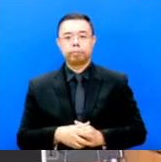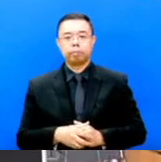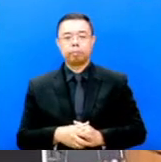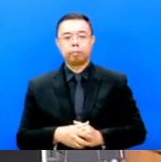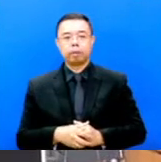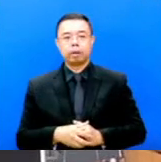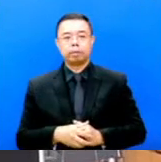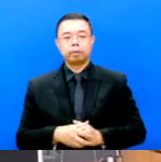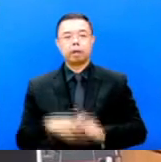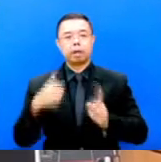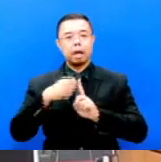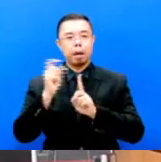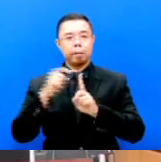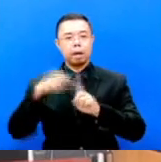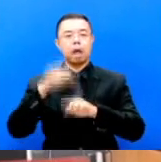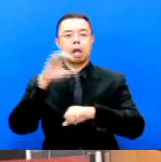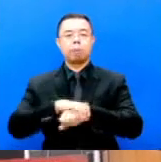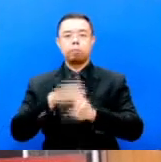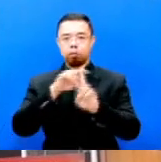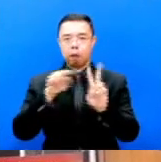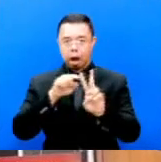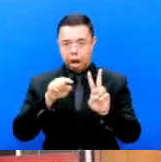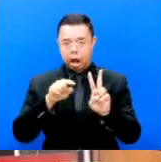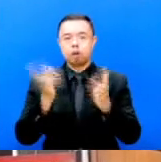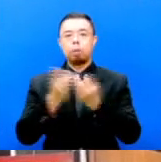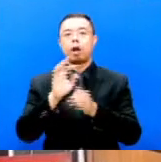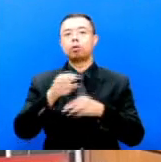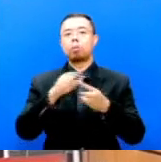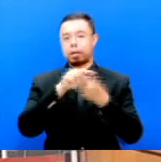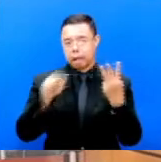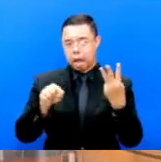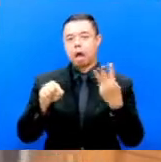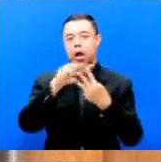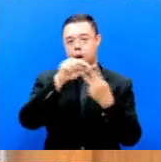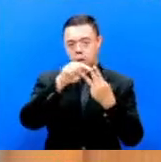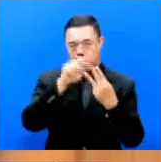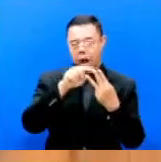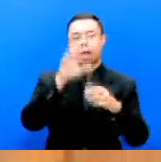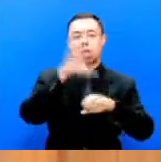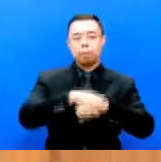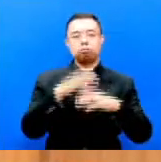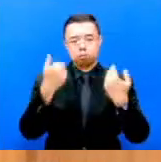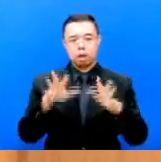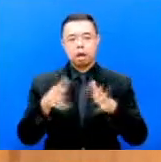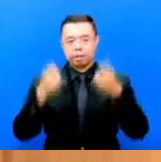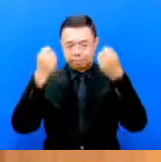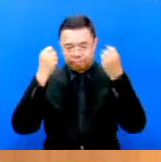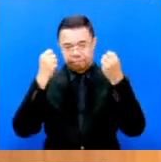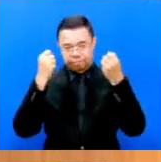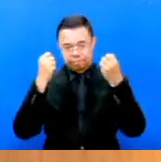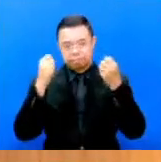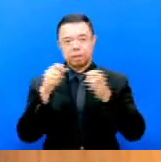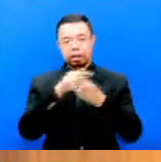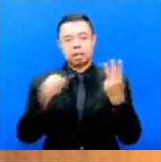2020 KPK menahan Dua dari tiga orang tersangka dugaan korupsi pengadaan APD di Kementerian Kesehatan RI